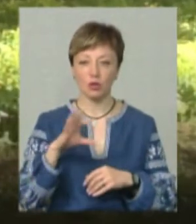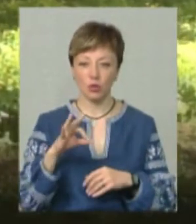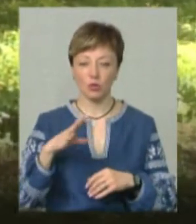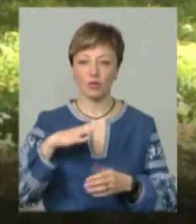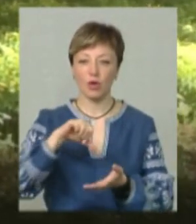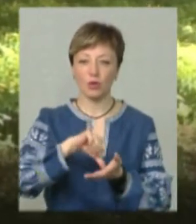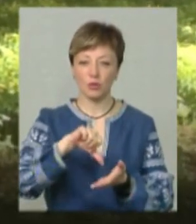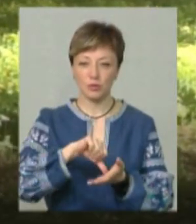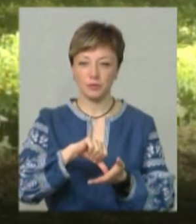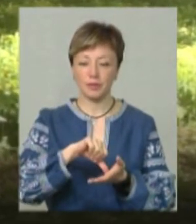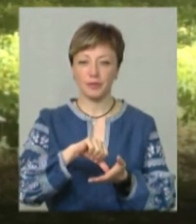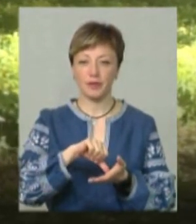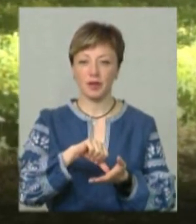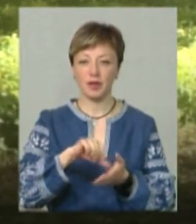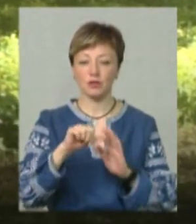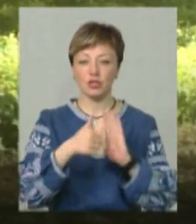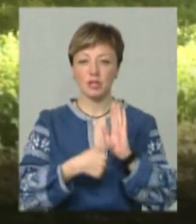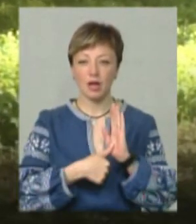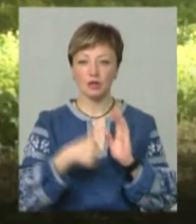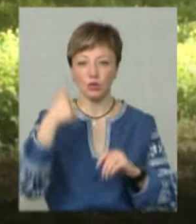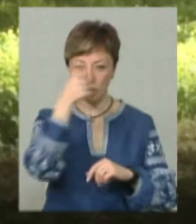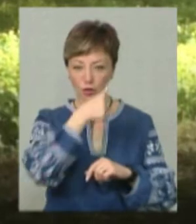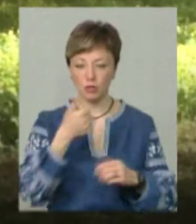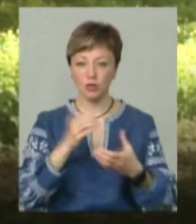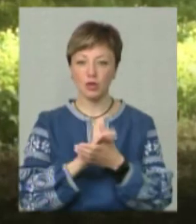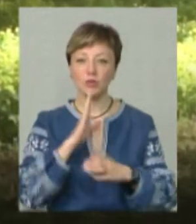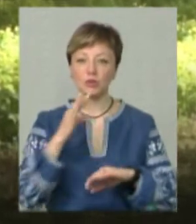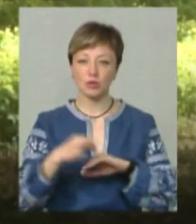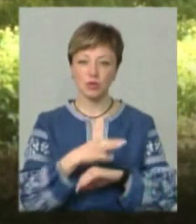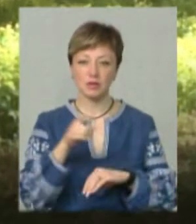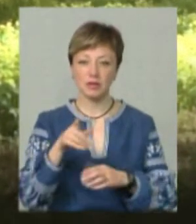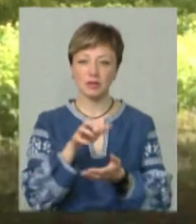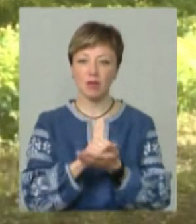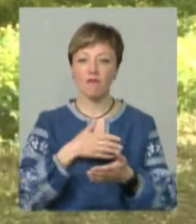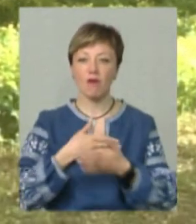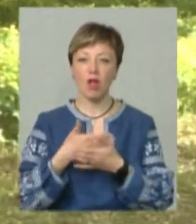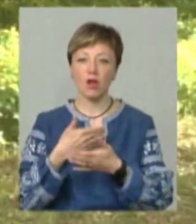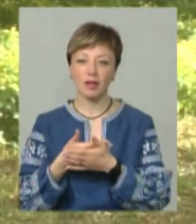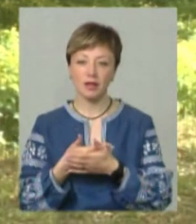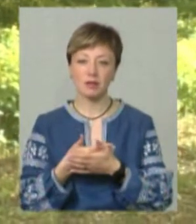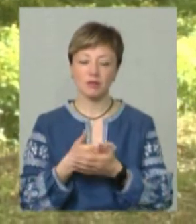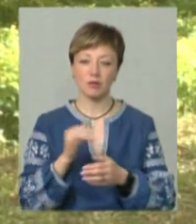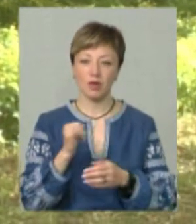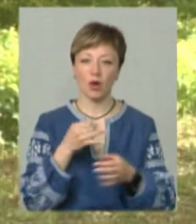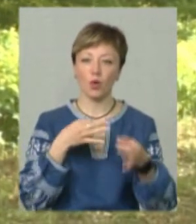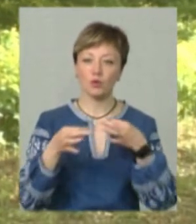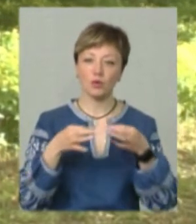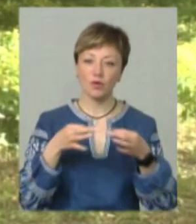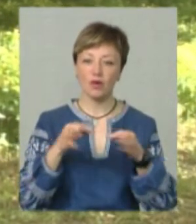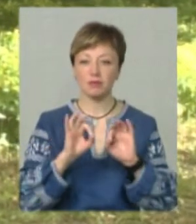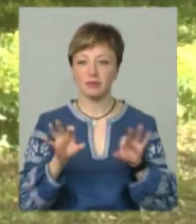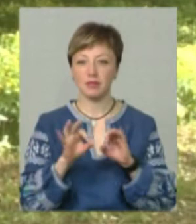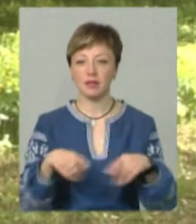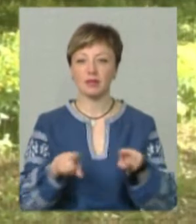приймав участь. І в 16-му році познайомився з дружиною, так як вона займалася волонтерством. І консультував їх, так